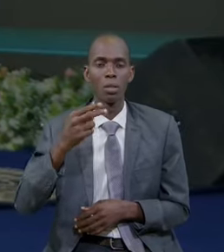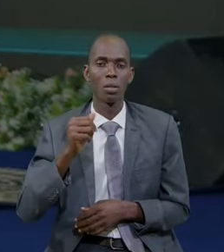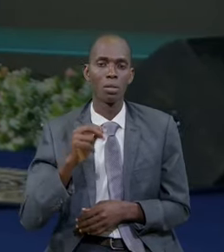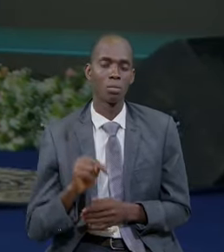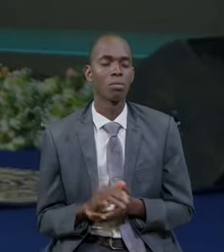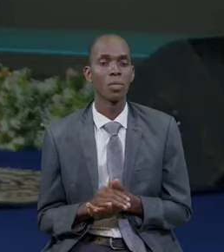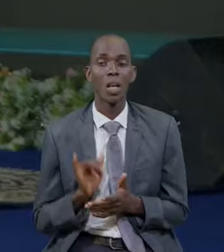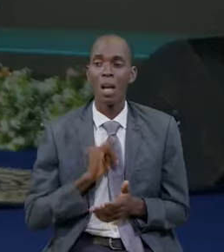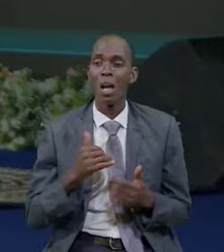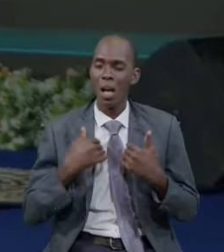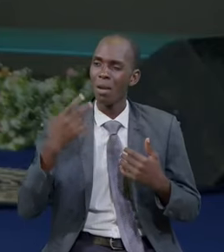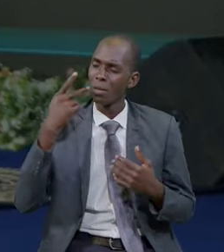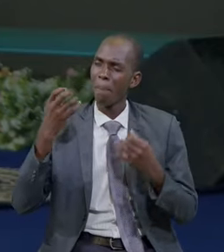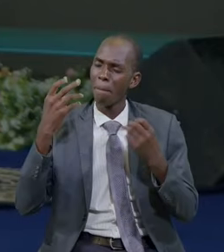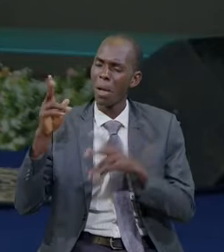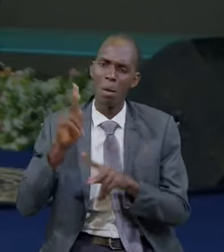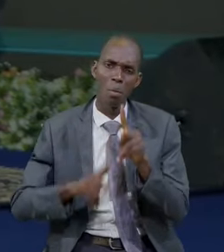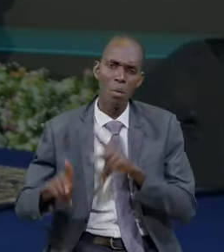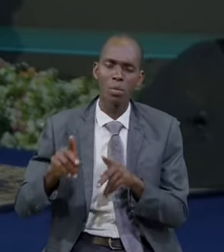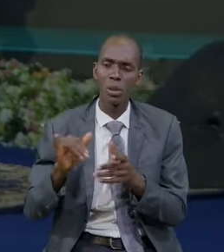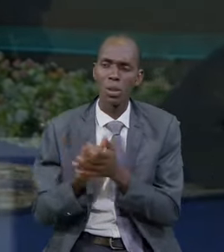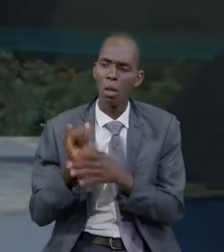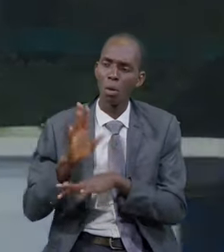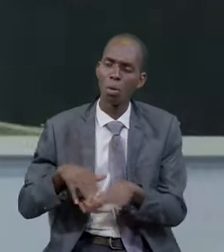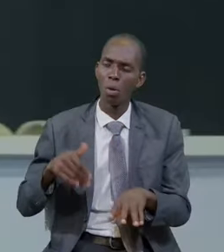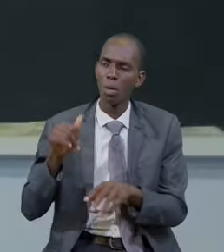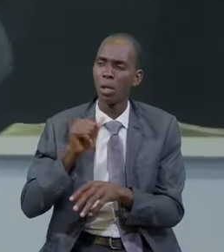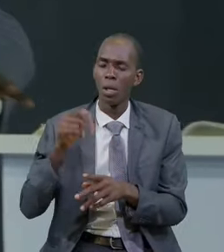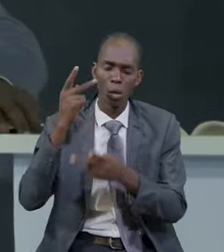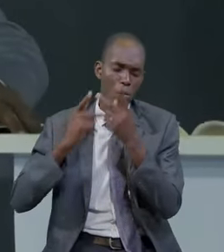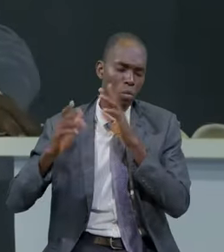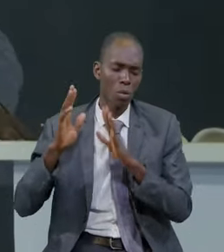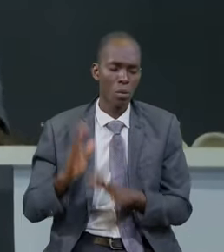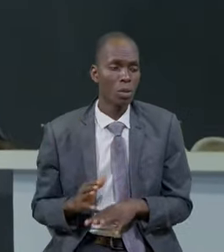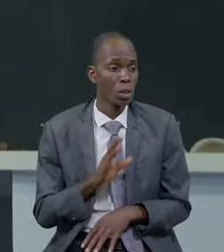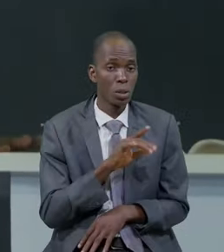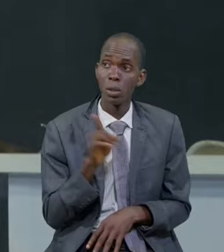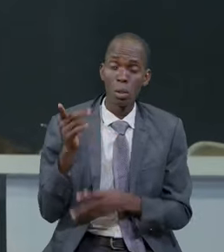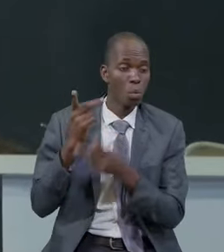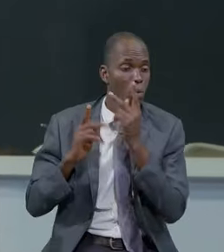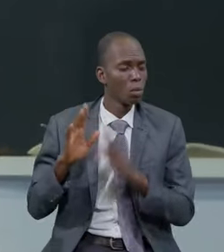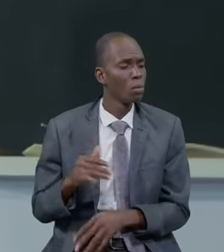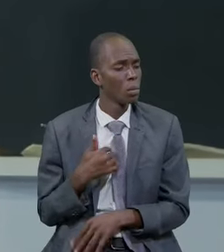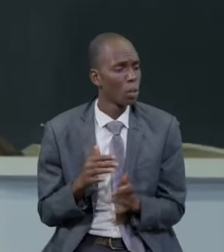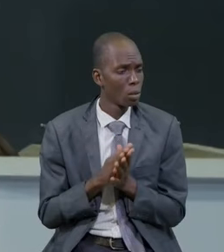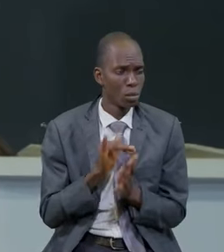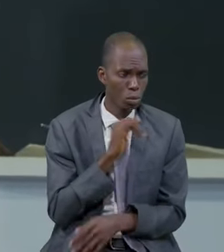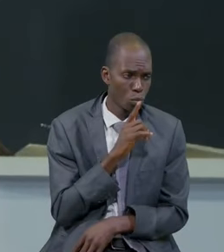prophète. Si c'est vrai ça. Oh, tel autre, c'est un prophète. J'ai dit, c'est vrai ça? J'ai dit, mais